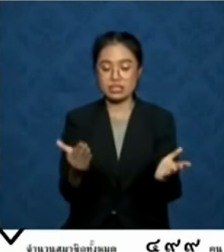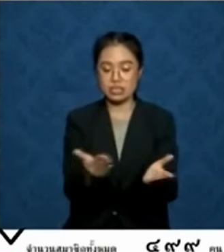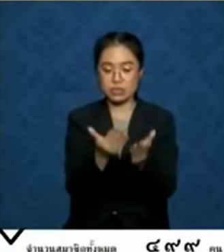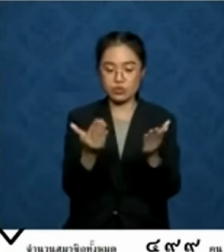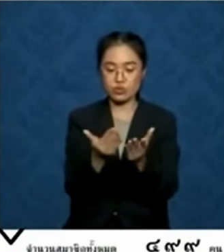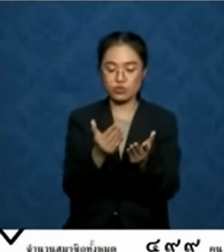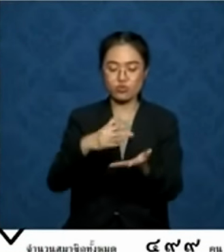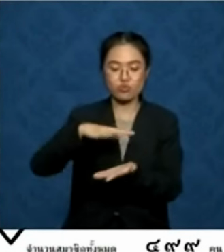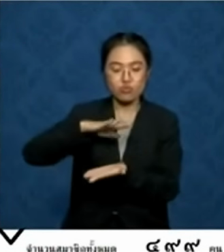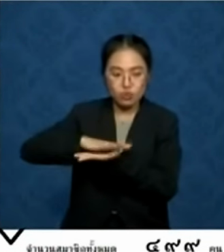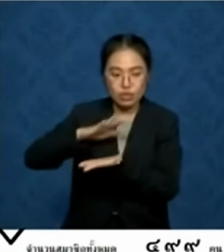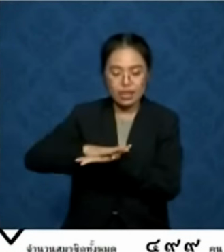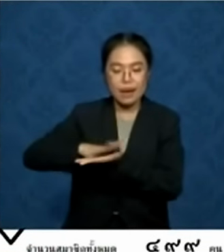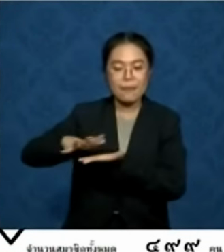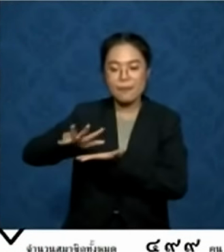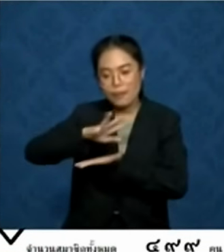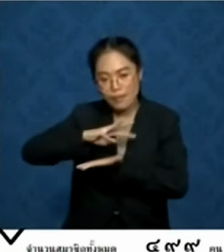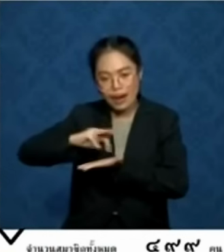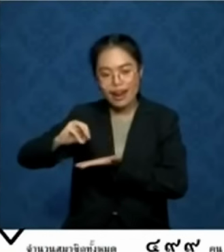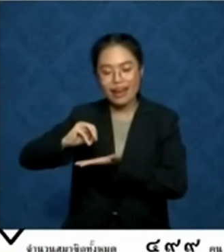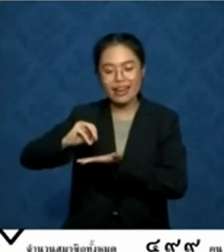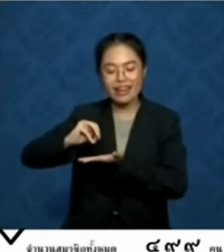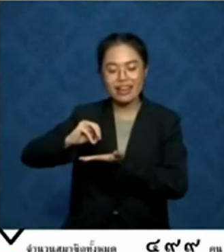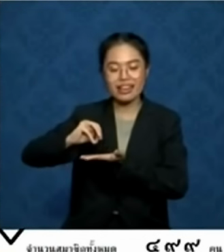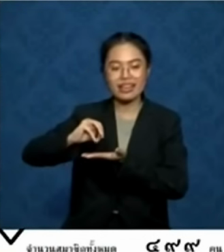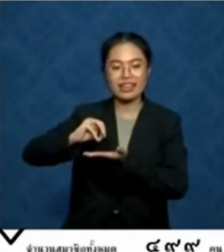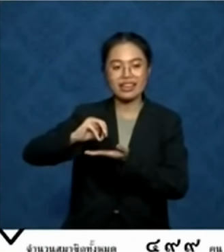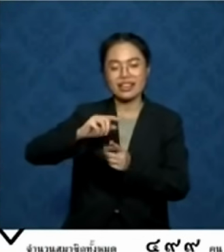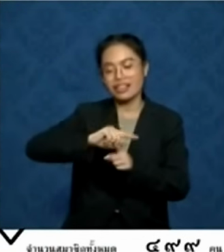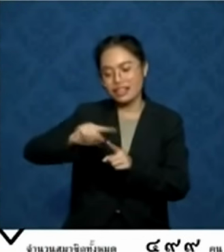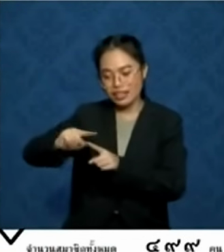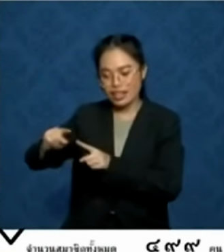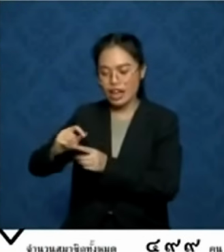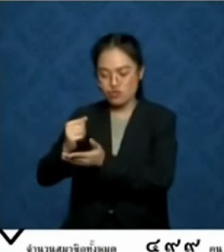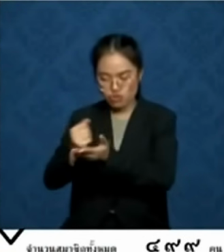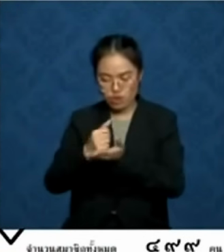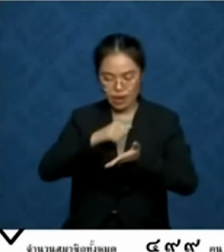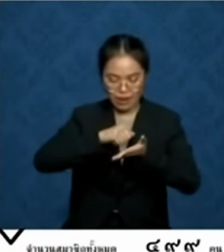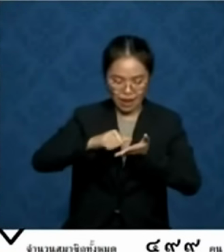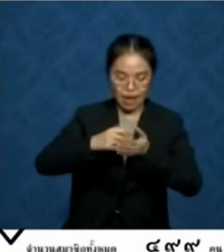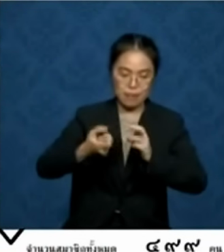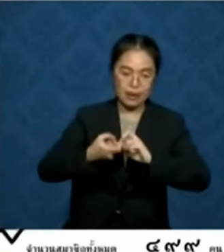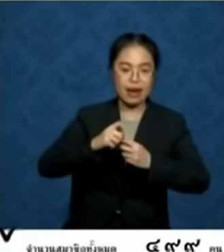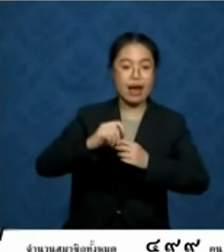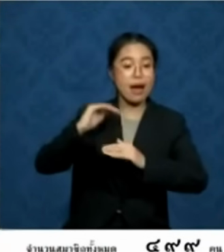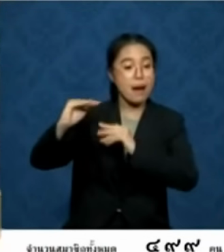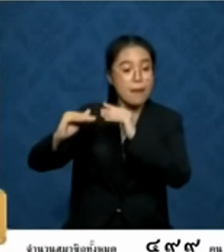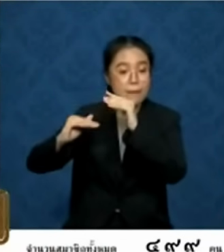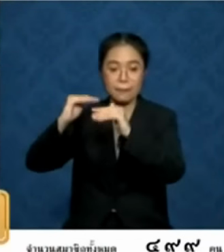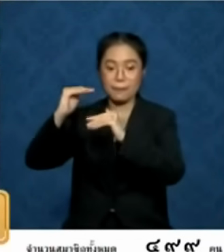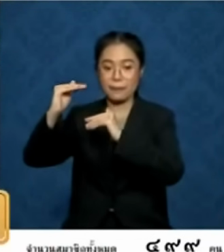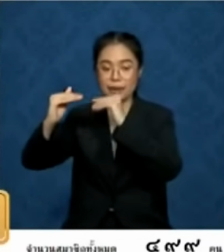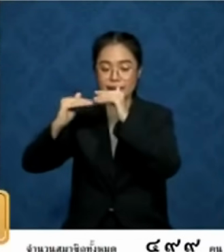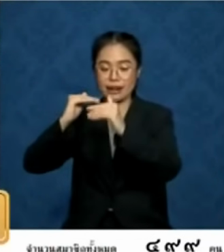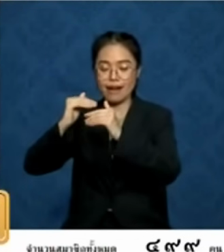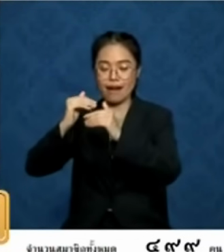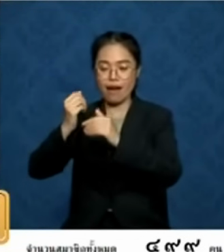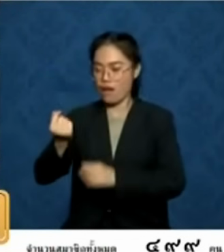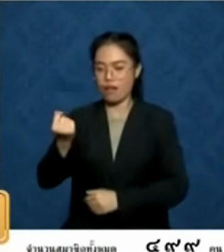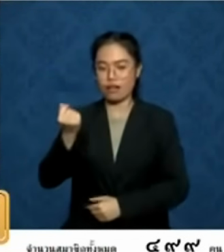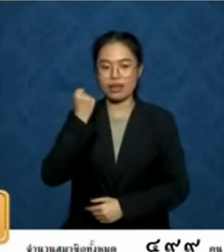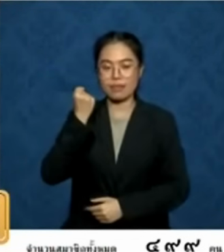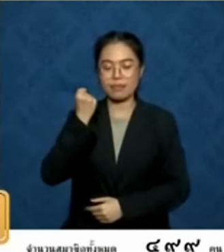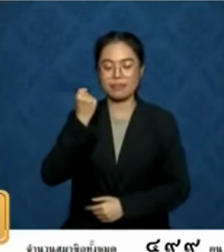น้อมนำแนวพระราชดำริมาบูรณาการแก้ไขปัญหาในการพัฒนาท้องถิ่นให้มีความเข้มแข็ง